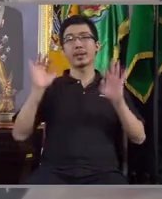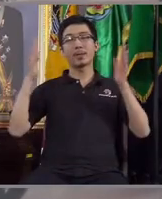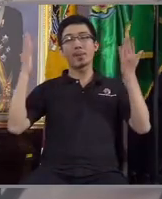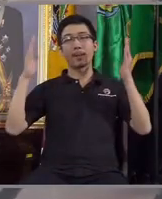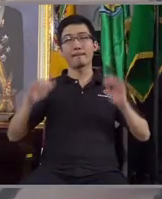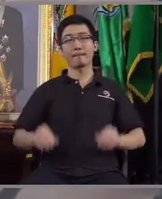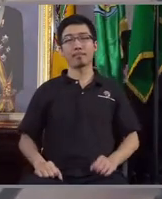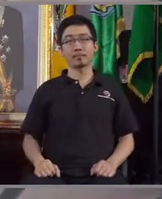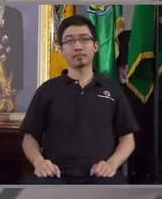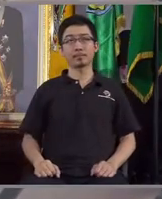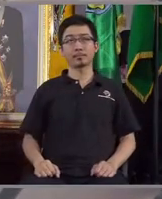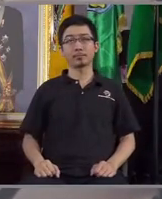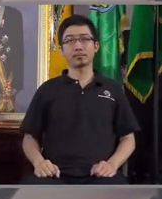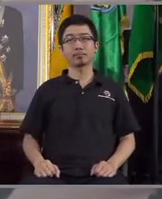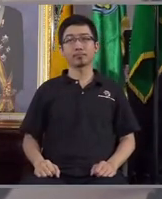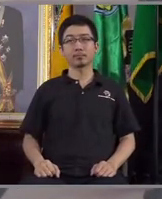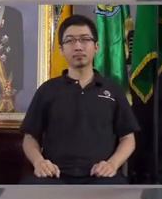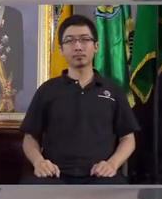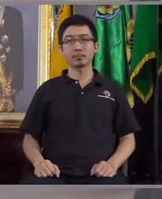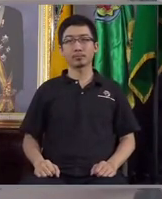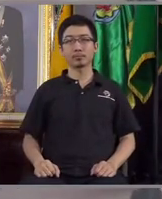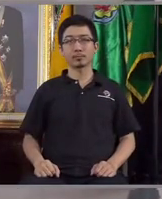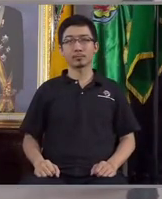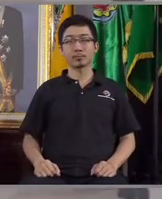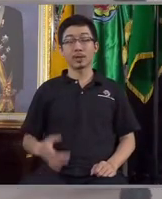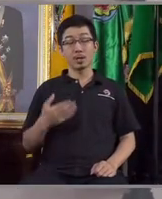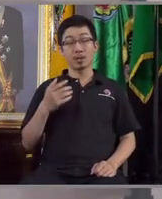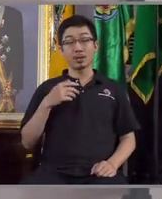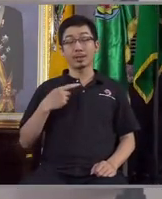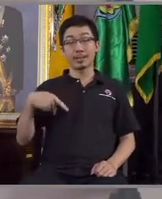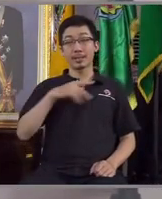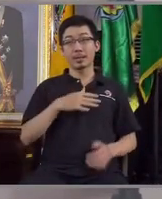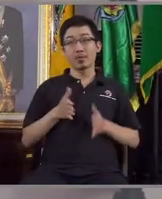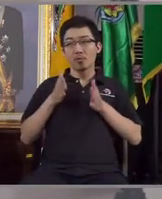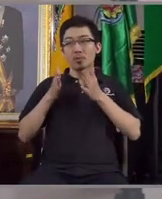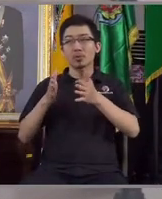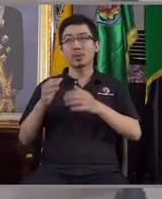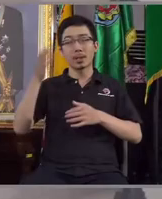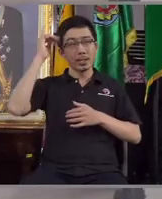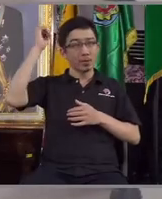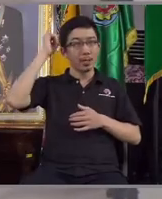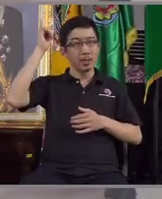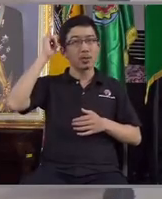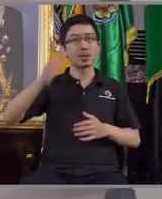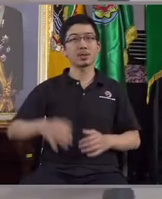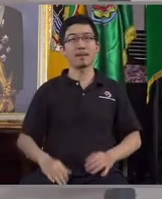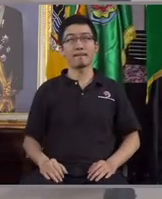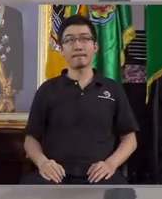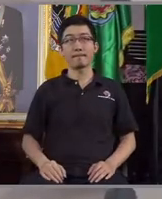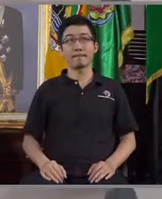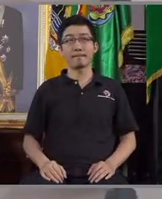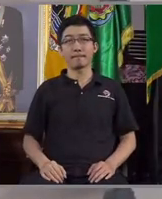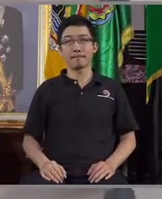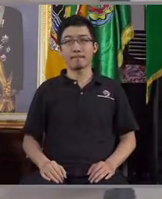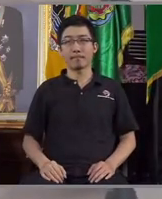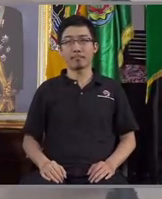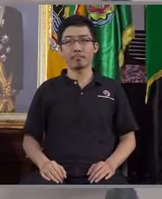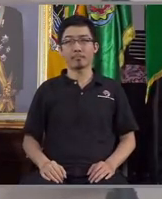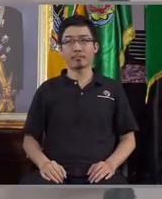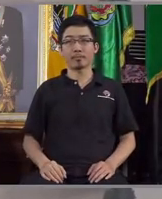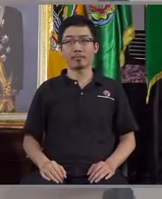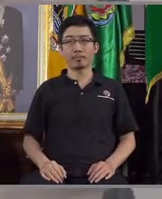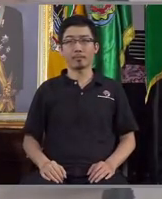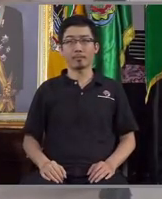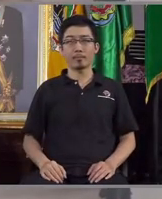sekali lagi nanti kita akan lebih fokus kepada inovasi yang sudah dilakukan, utamanya pada penguatan SDM, penanganan kemiskinan, pengangguran,